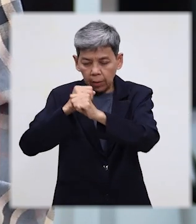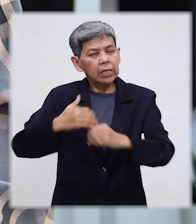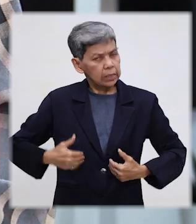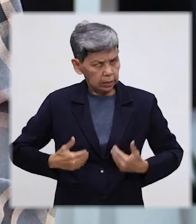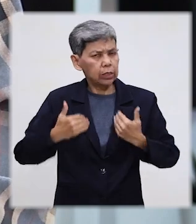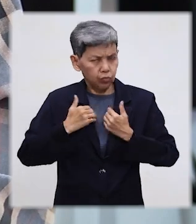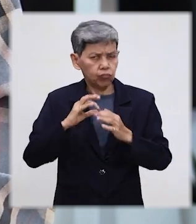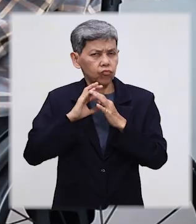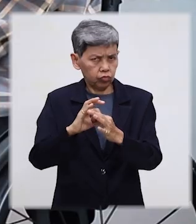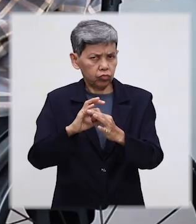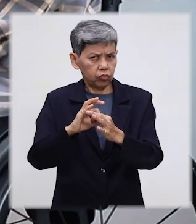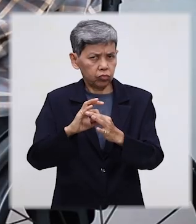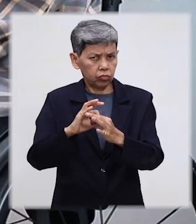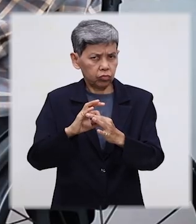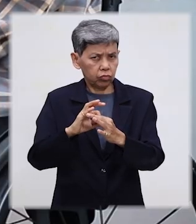การใช้ชีวิต